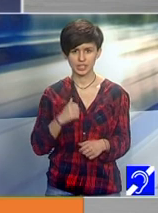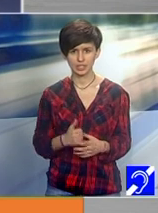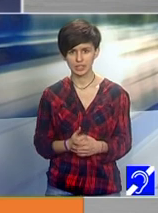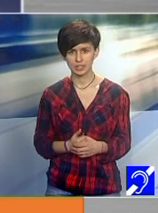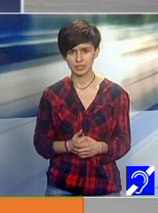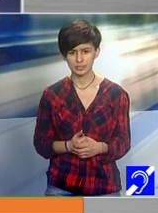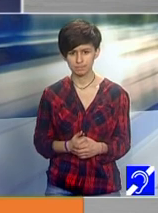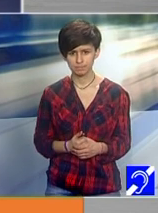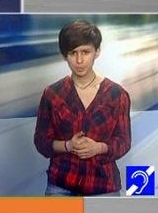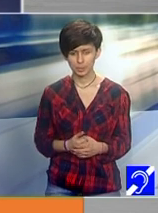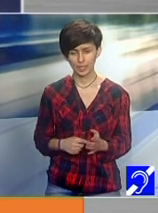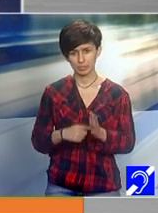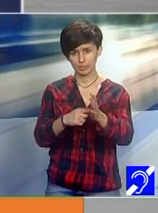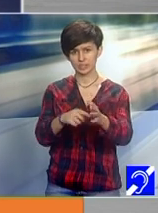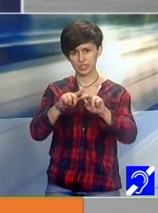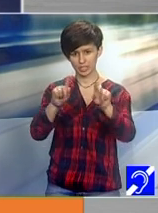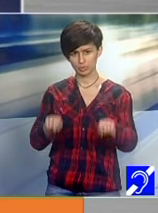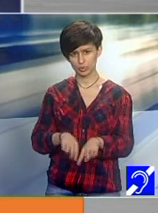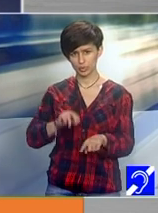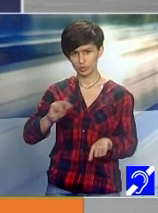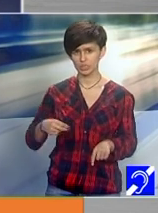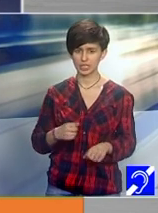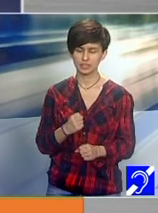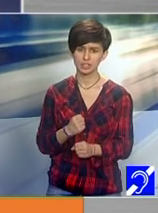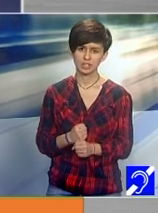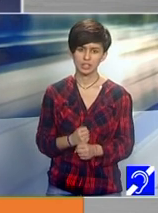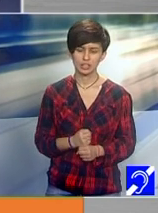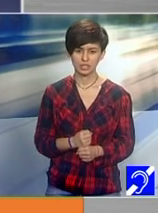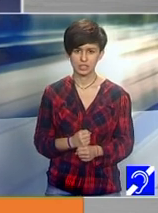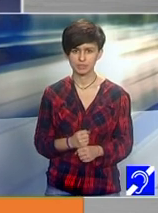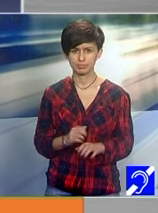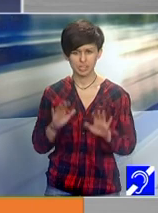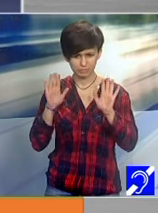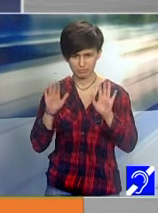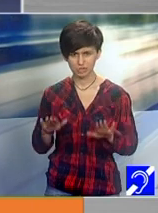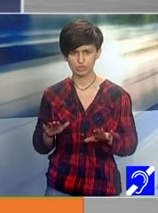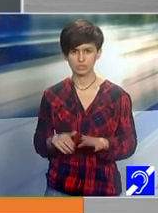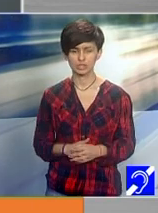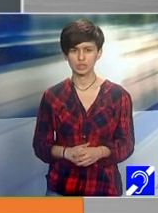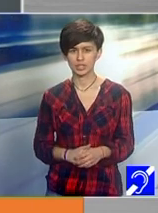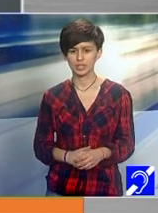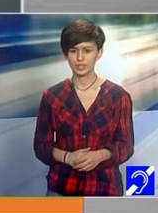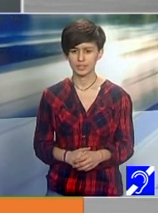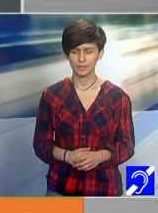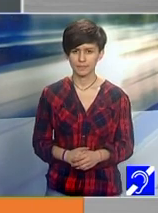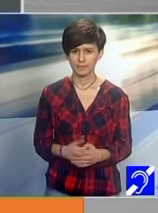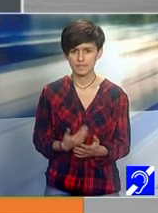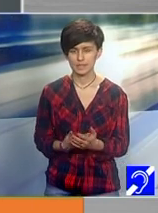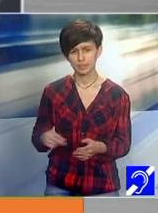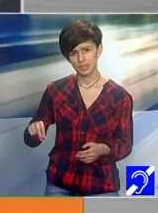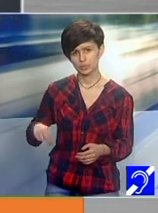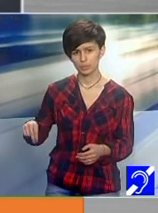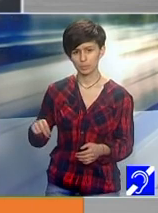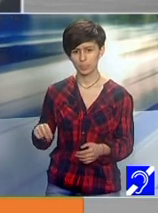contract înjositor, prin imputarea regulată a unor sume pentru diverse rețete,